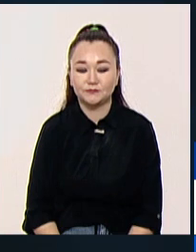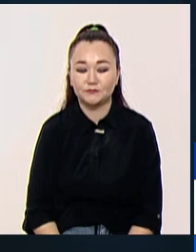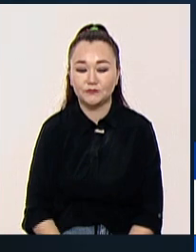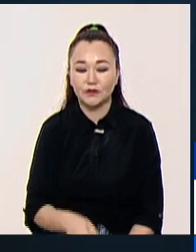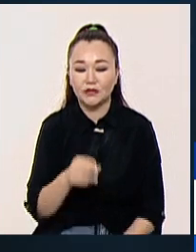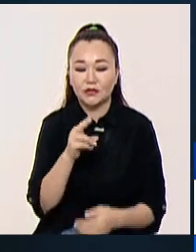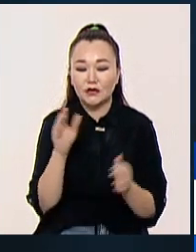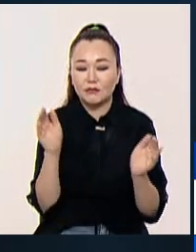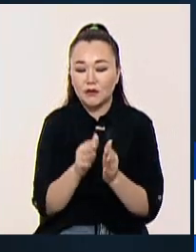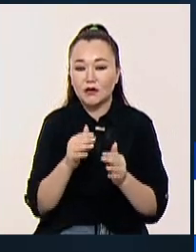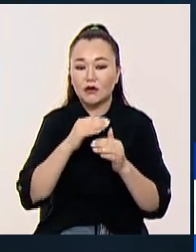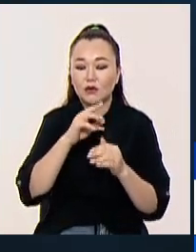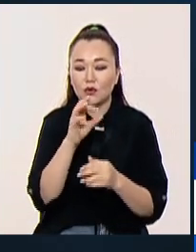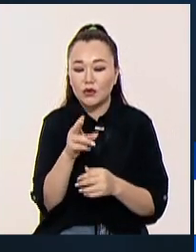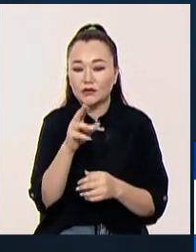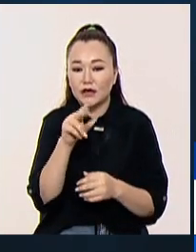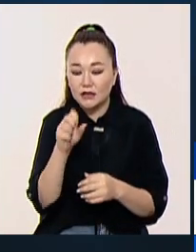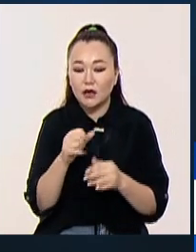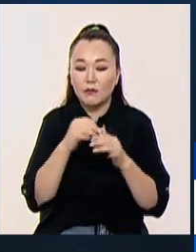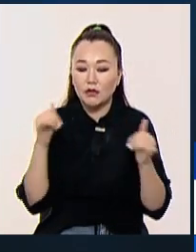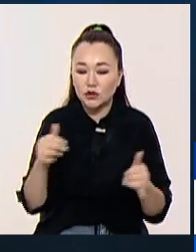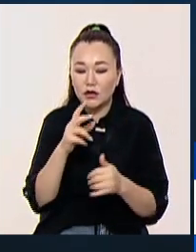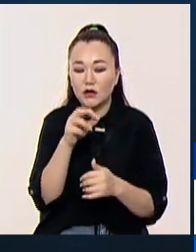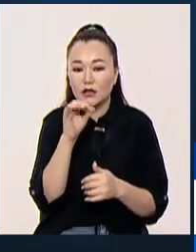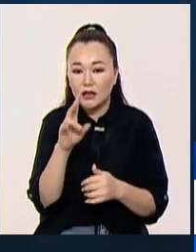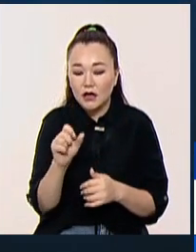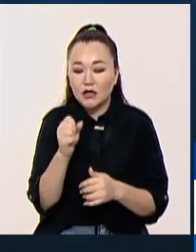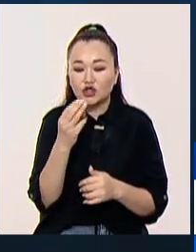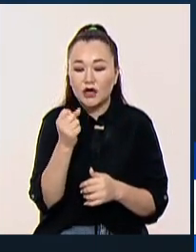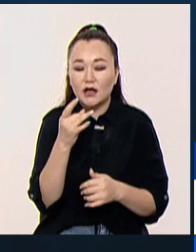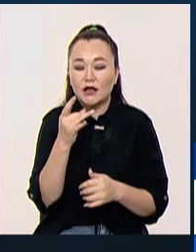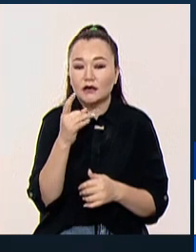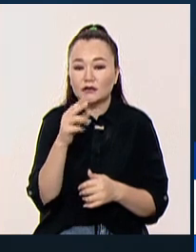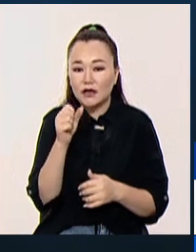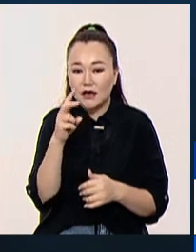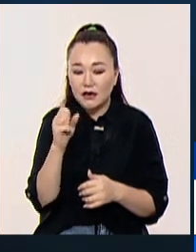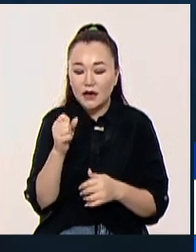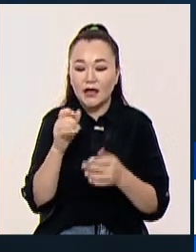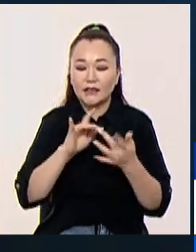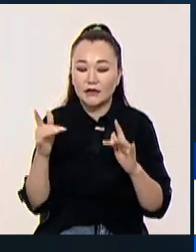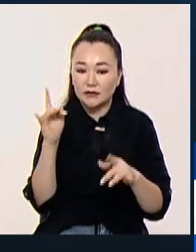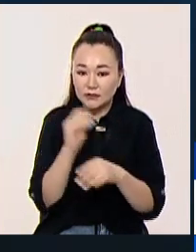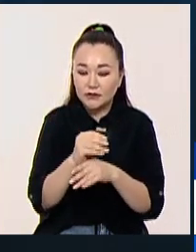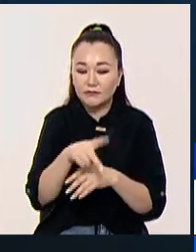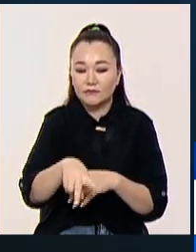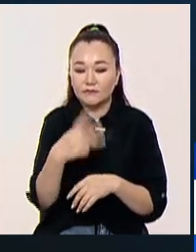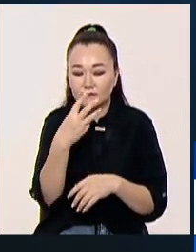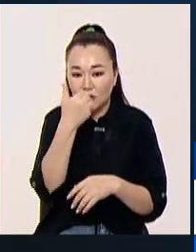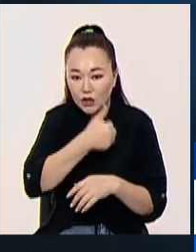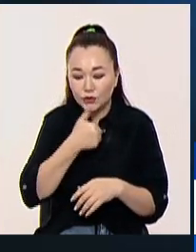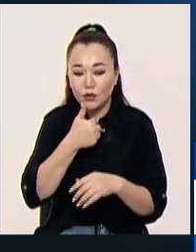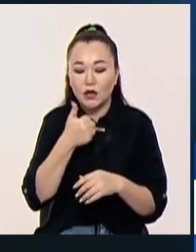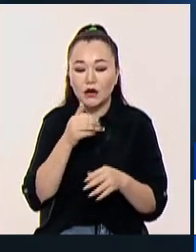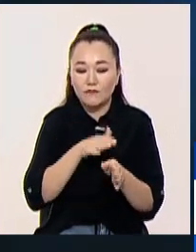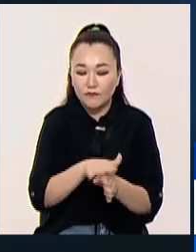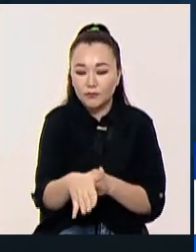Кіші Көкдала, үлкен Көкдала, Сарғалаңды елді мекендерінде интернетті тарту 2023 жылы